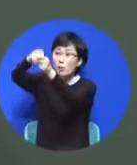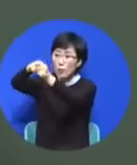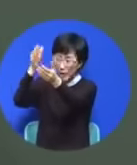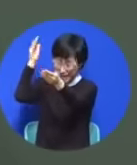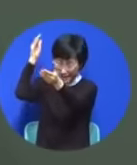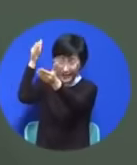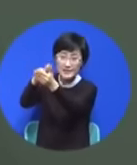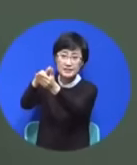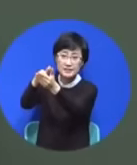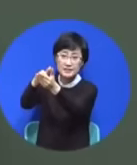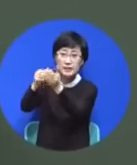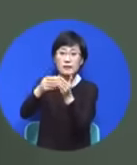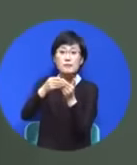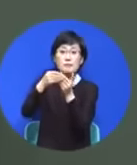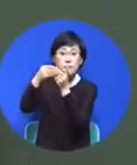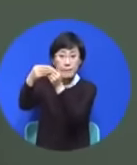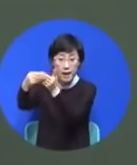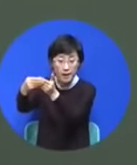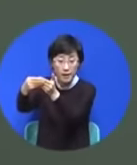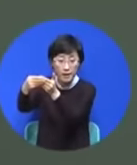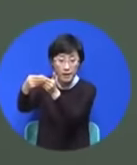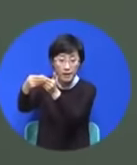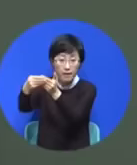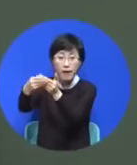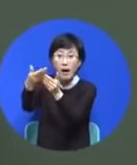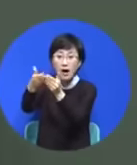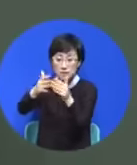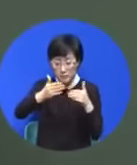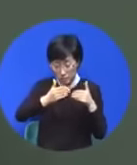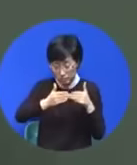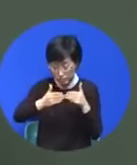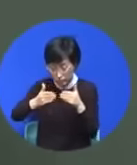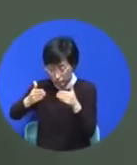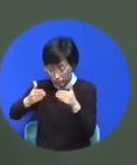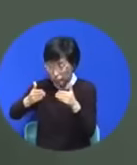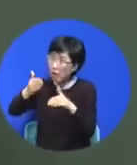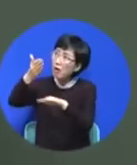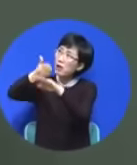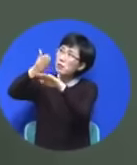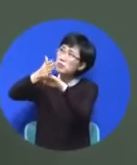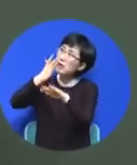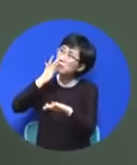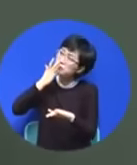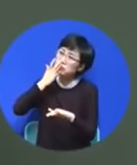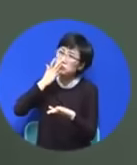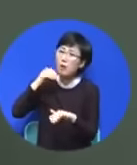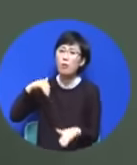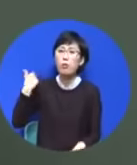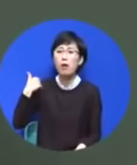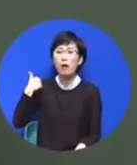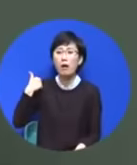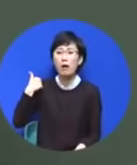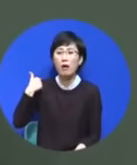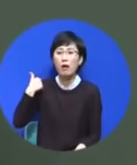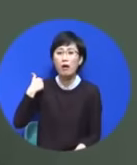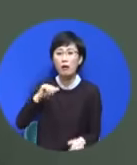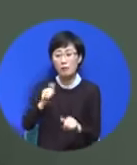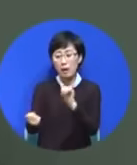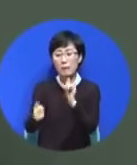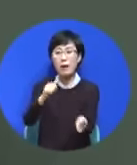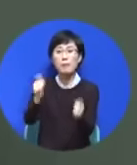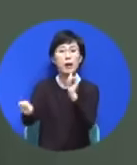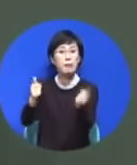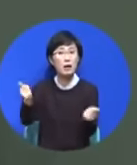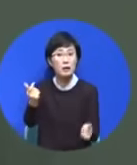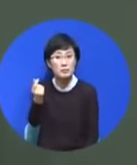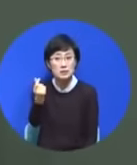목표라 그런데 여기서 대부분 사람이 감사하 여러분이 병을 오늘